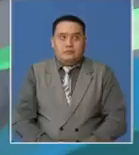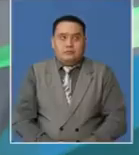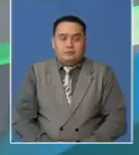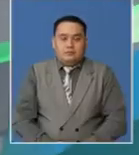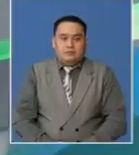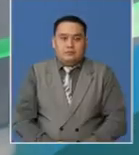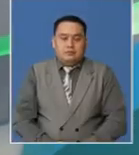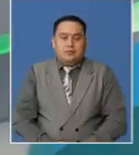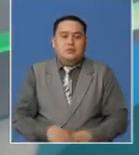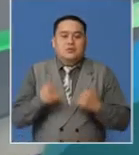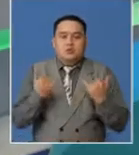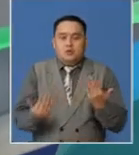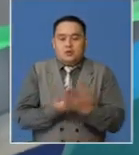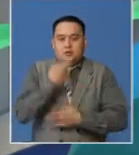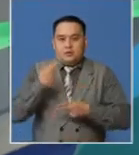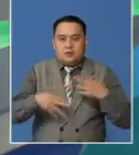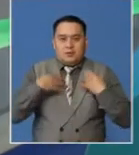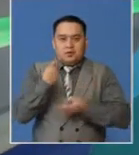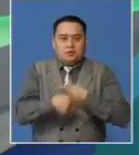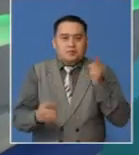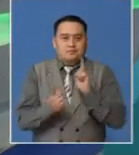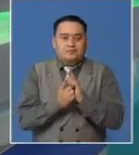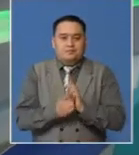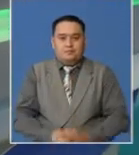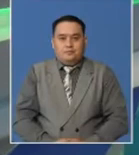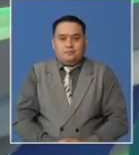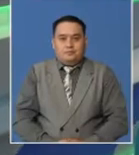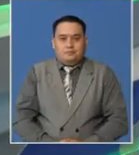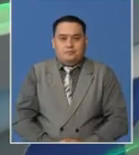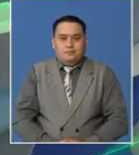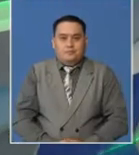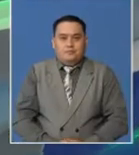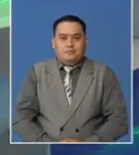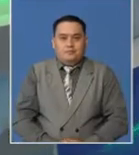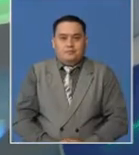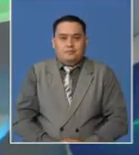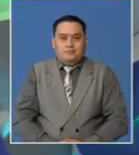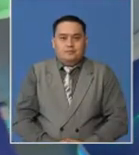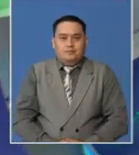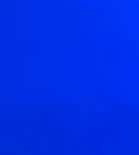Такова была информационная картина дня. Спасибо за внимание. До свидания.